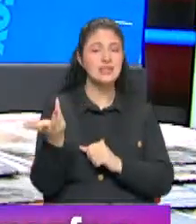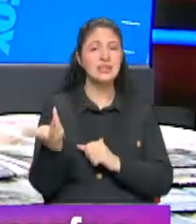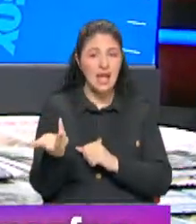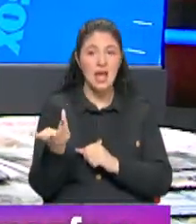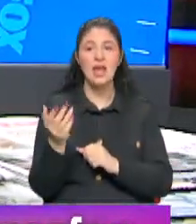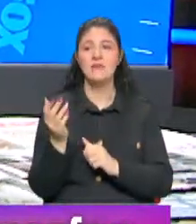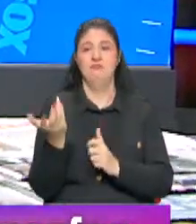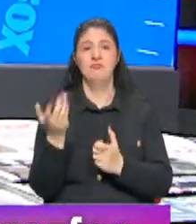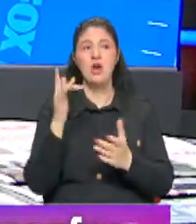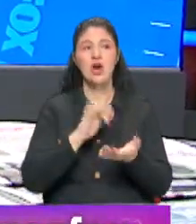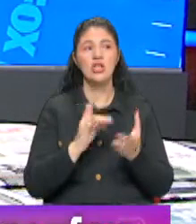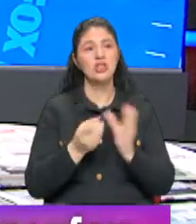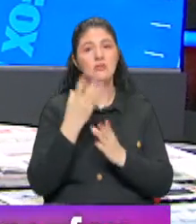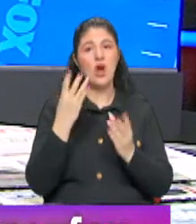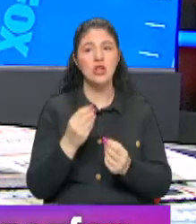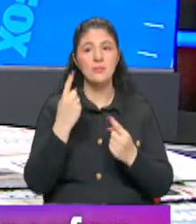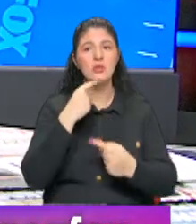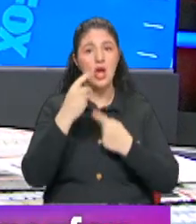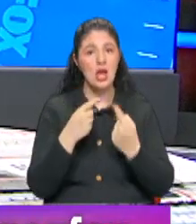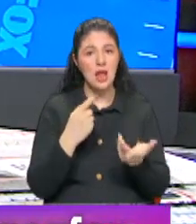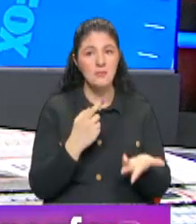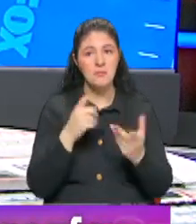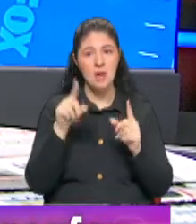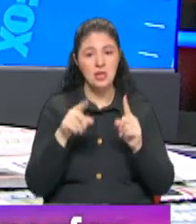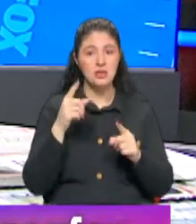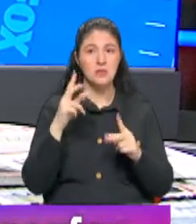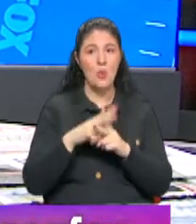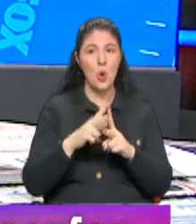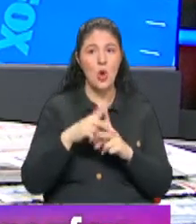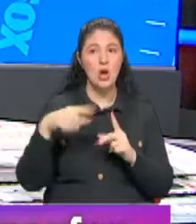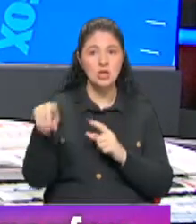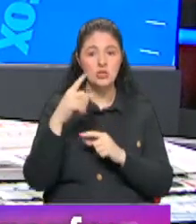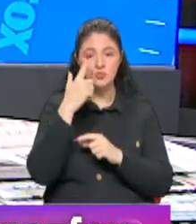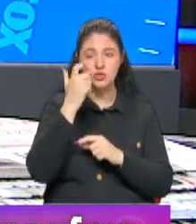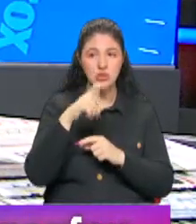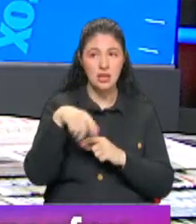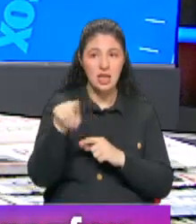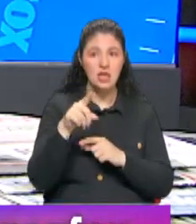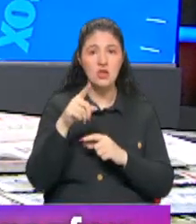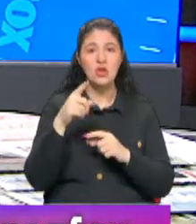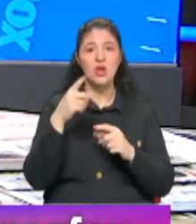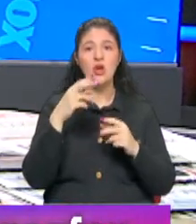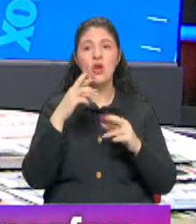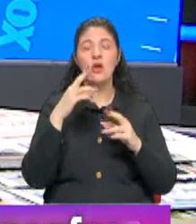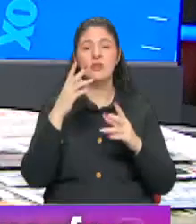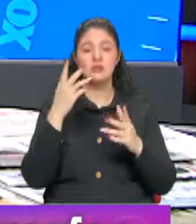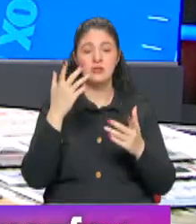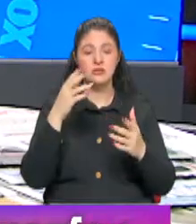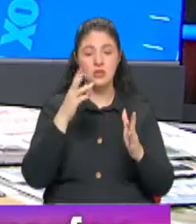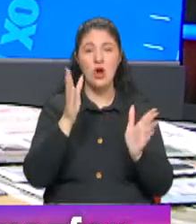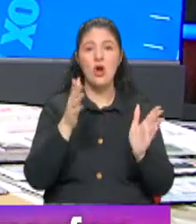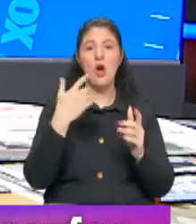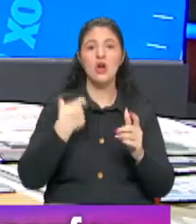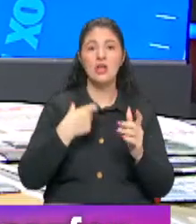Ortaya koymuş olduğu bir iddia bazı polis müdürlerinin fuhuş otelleri var iddiası